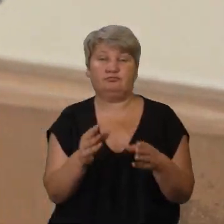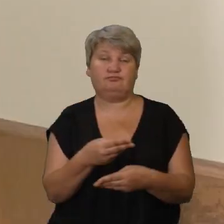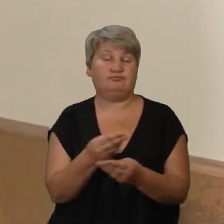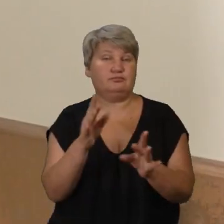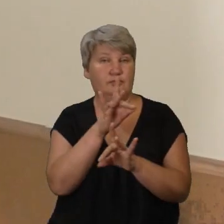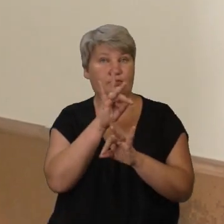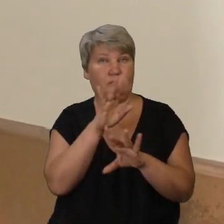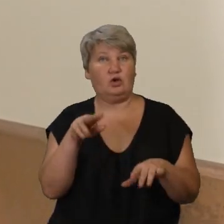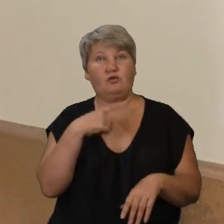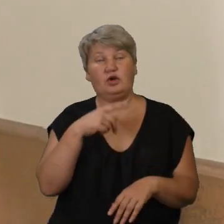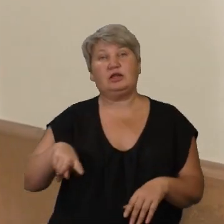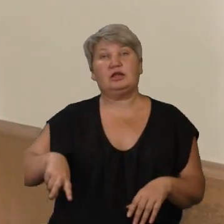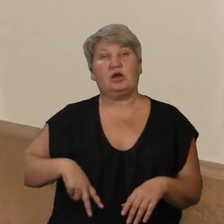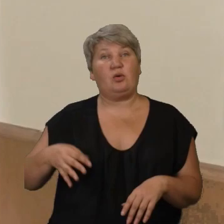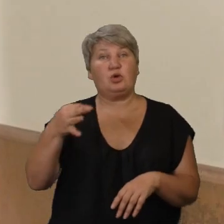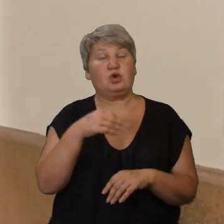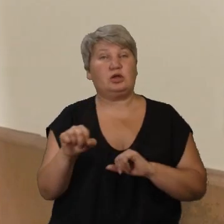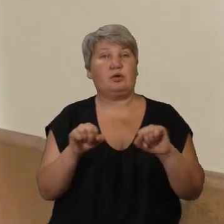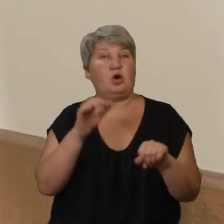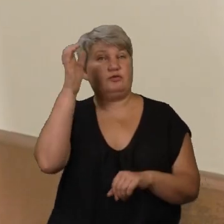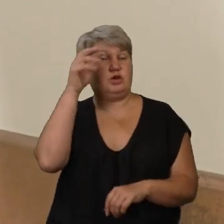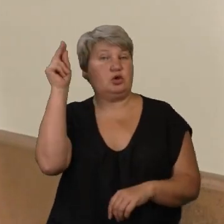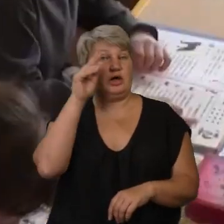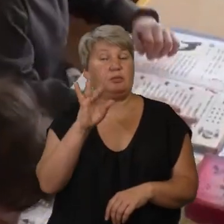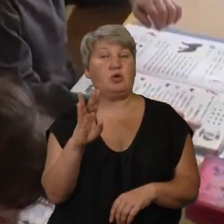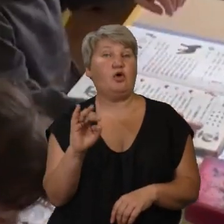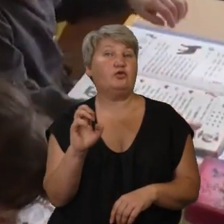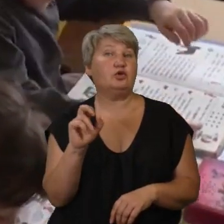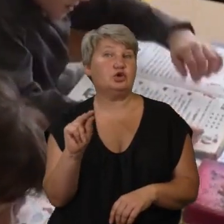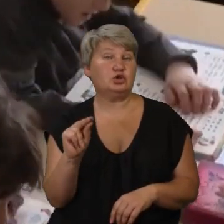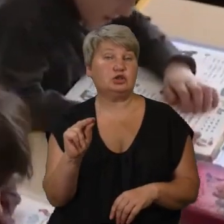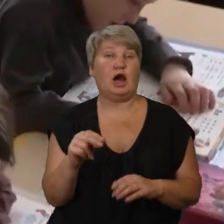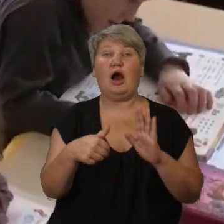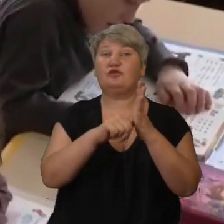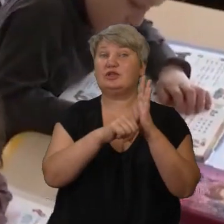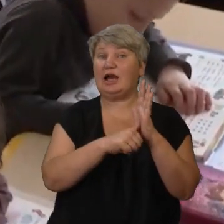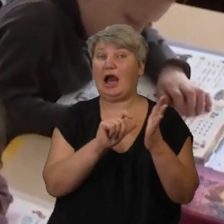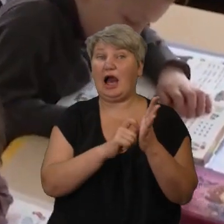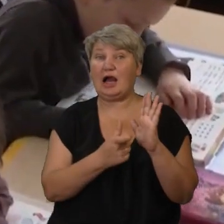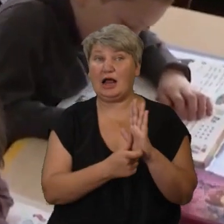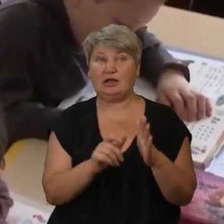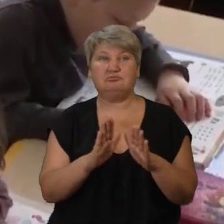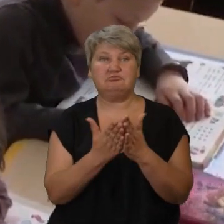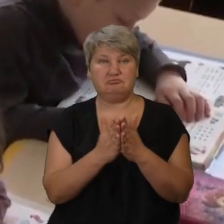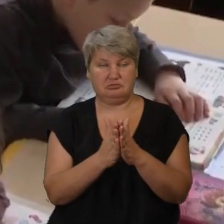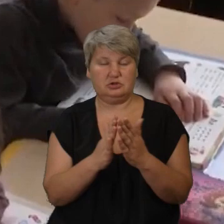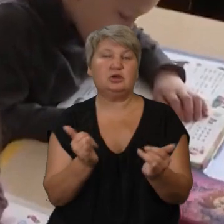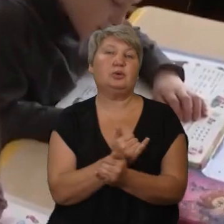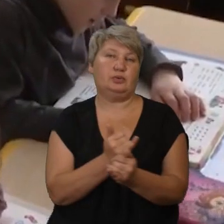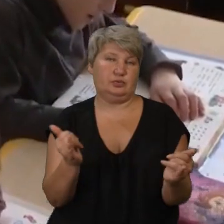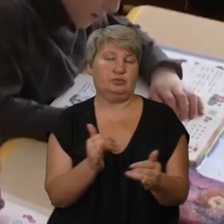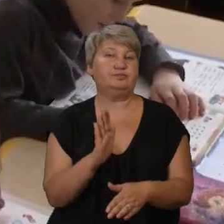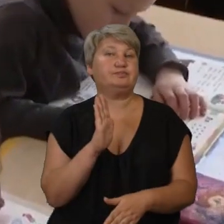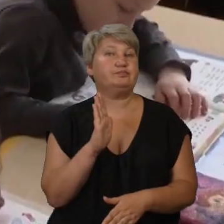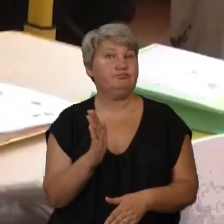розповідають директор обласного Департаменту освіти та науки Віктор кімакович а от шестикласників каже книжками з цього предмету забезпечать за